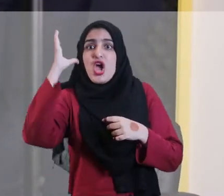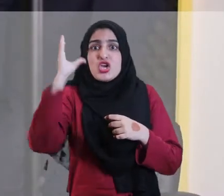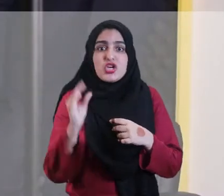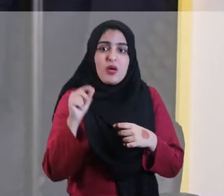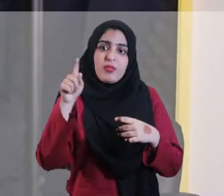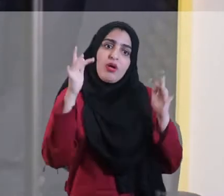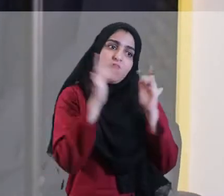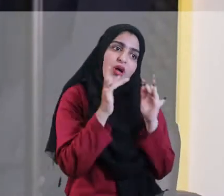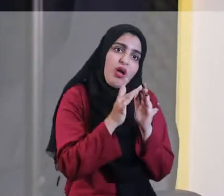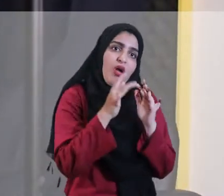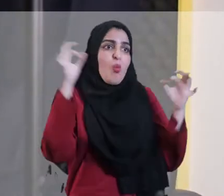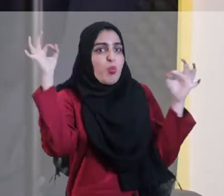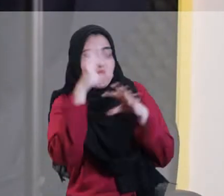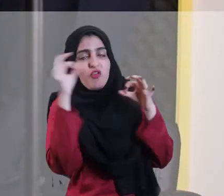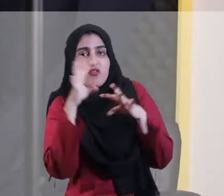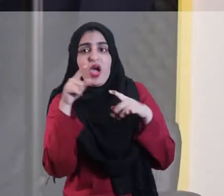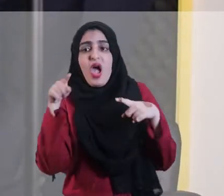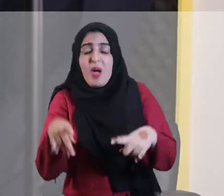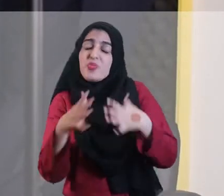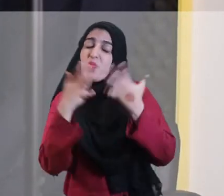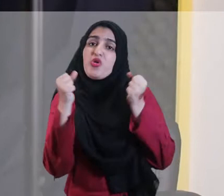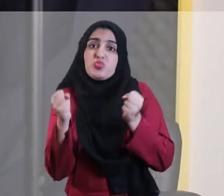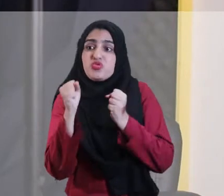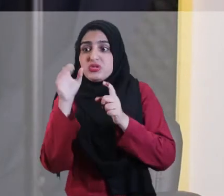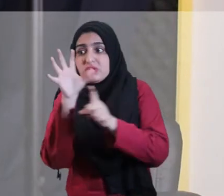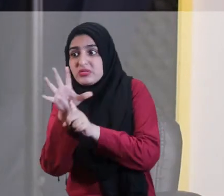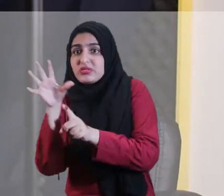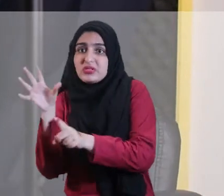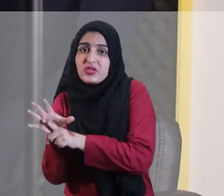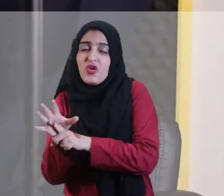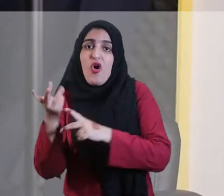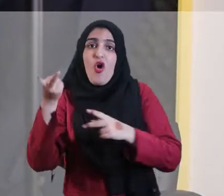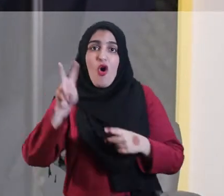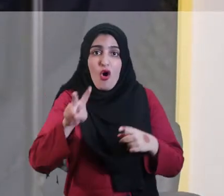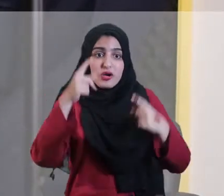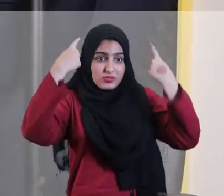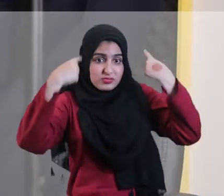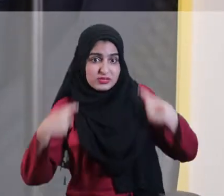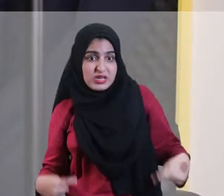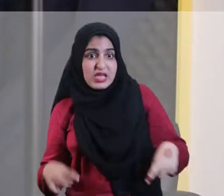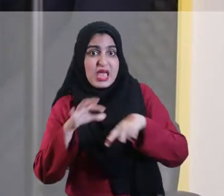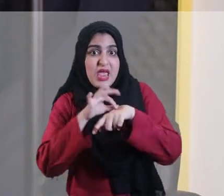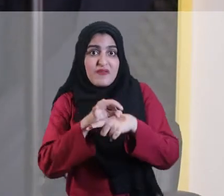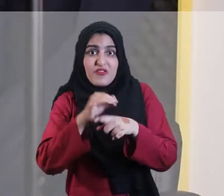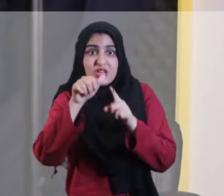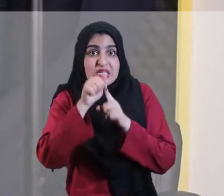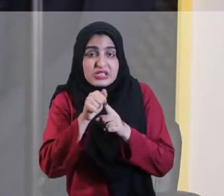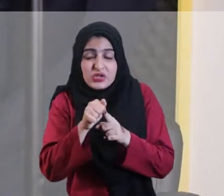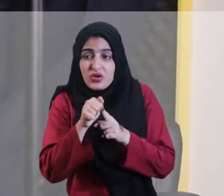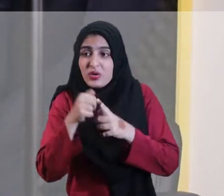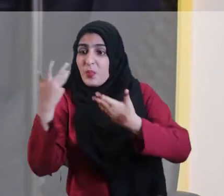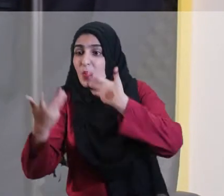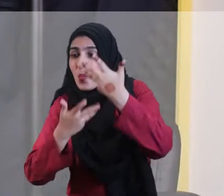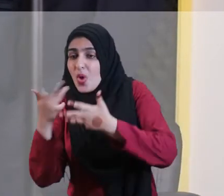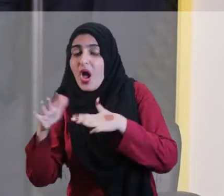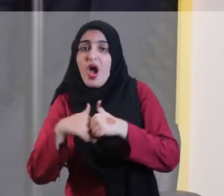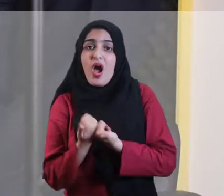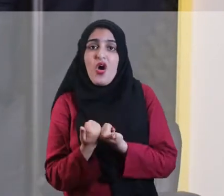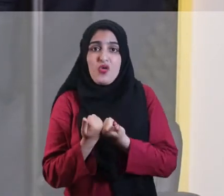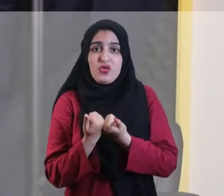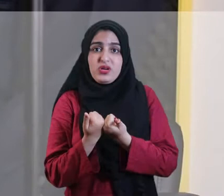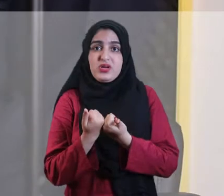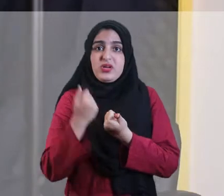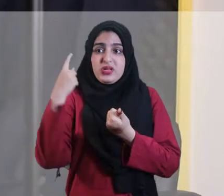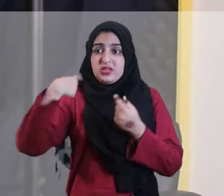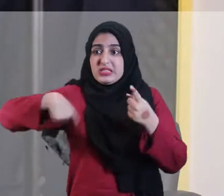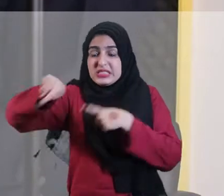मोबाइल फोन और नेट पिछले सप्ताह यह थोड़ा मुश्किल काम है और फिजिकली डेथ रेट करने का मौका मुझे विजय पर मिल गया था यह देखिए